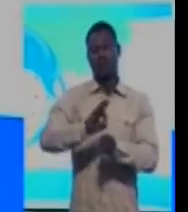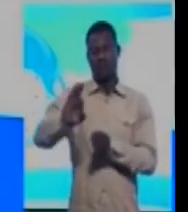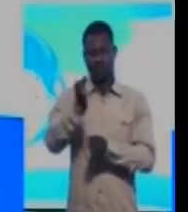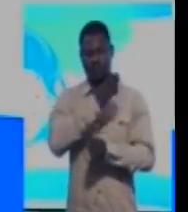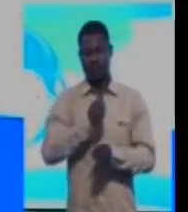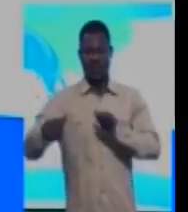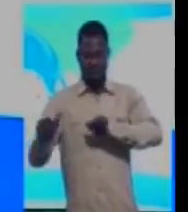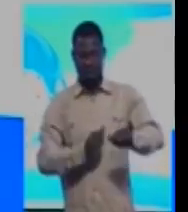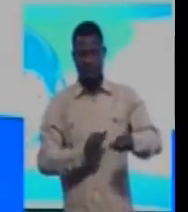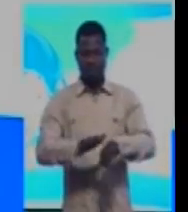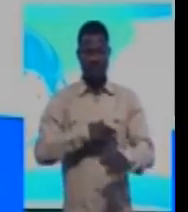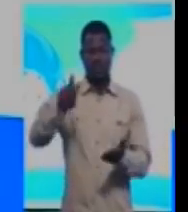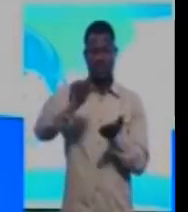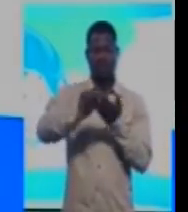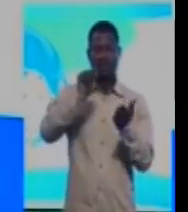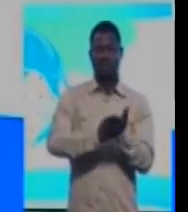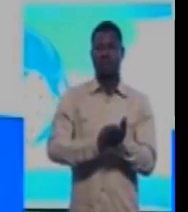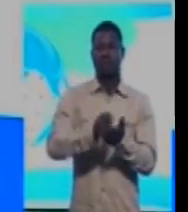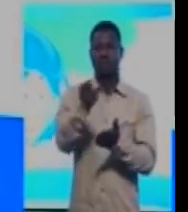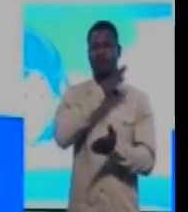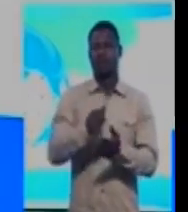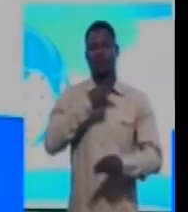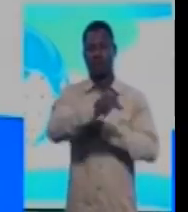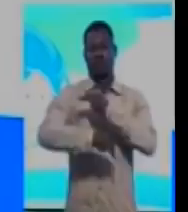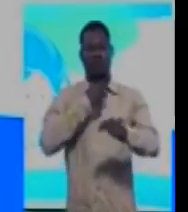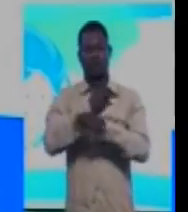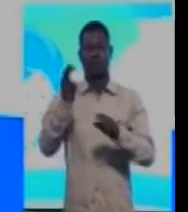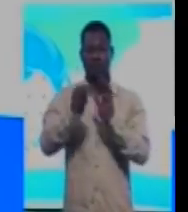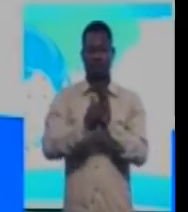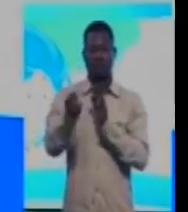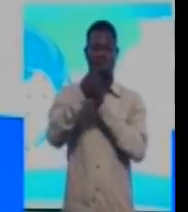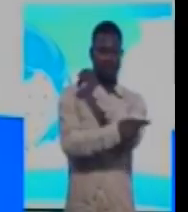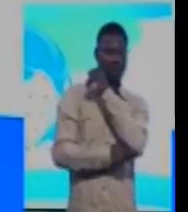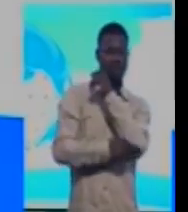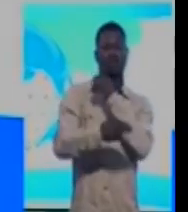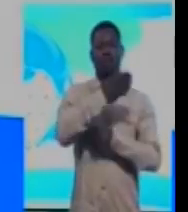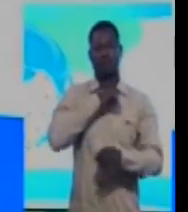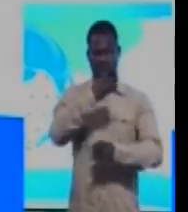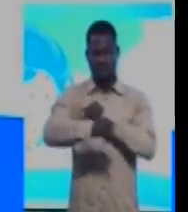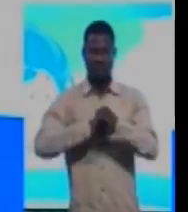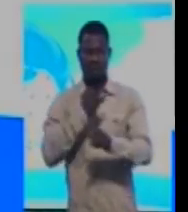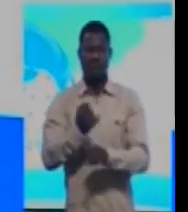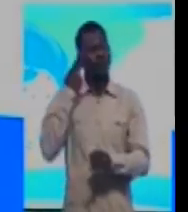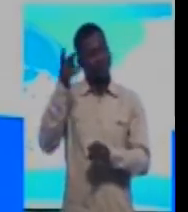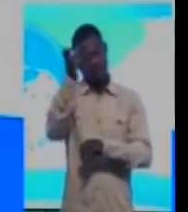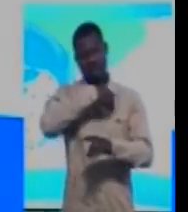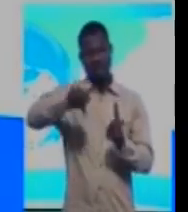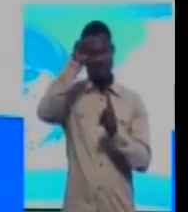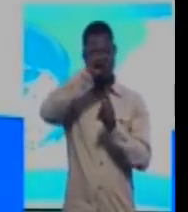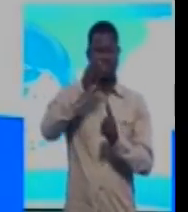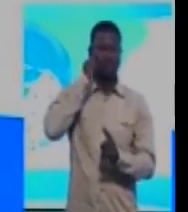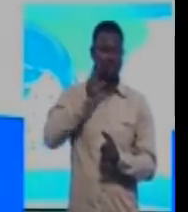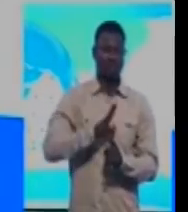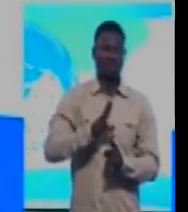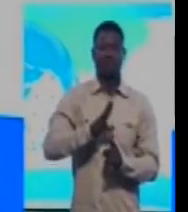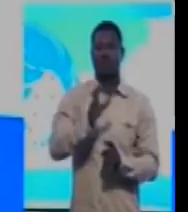judiciaires sur les textes juridiques au plan national, régional et international relatifs à la situation des femmes. Il s'agit